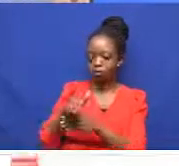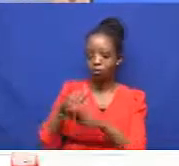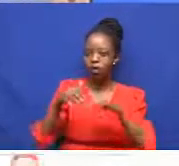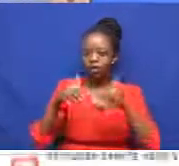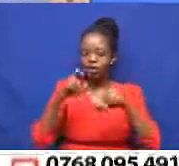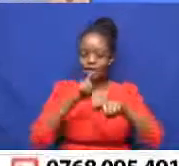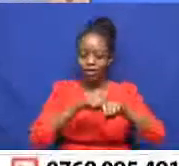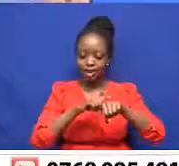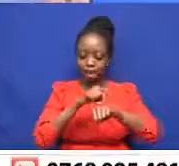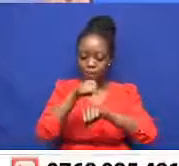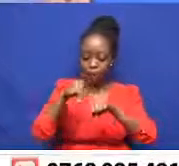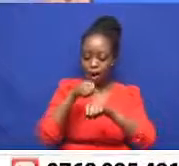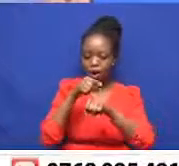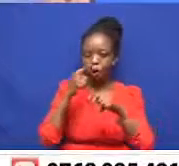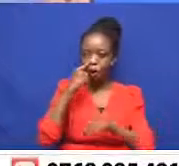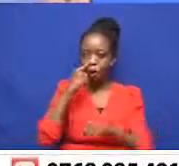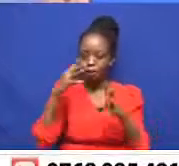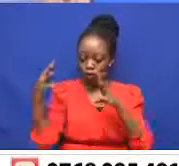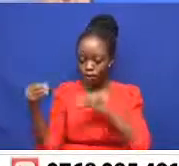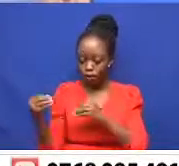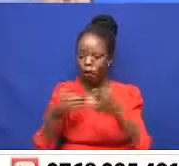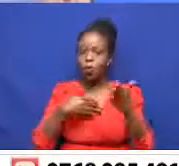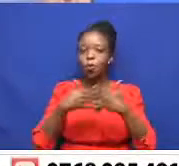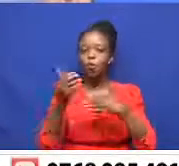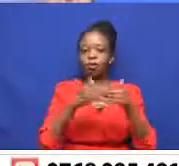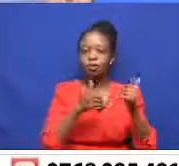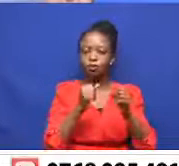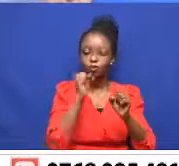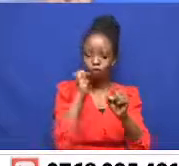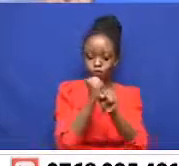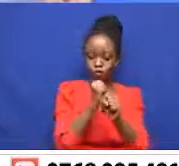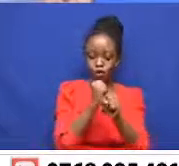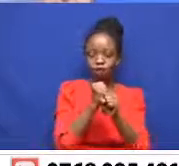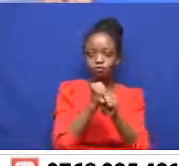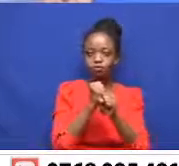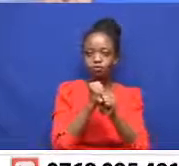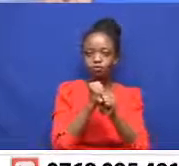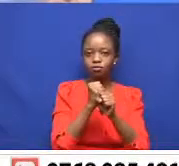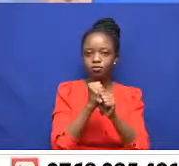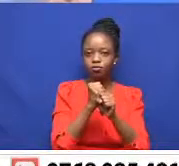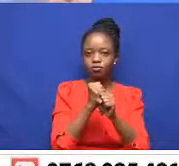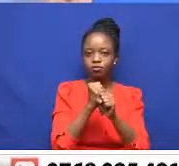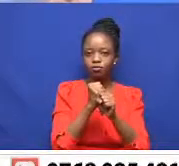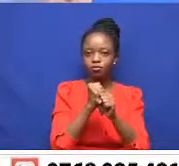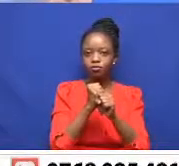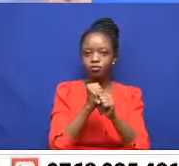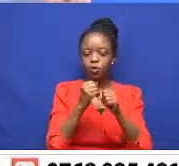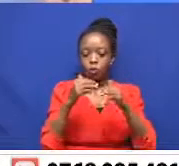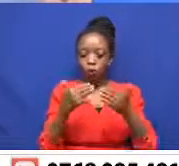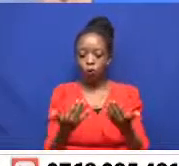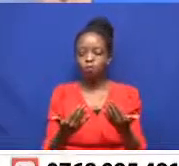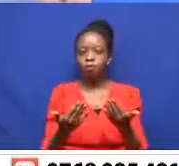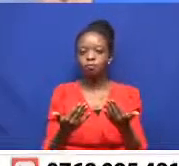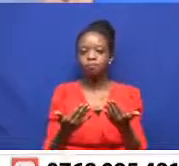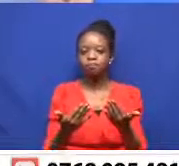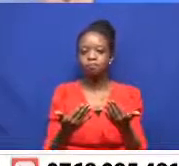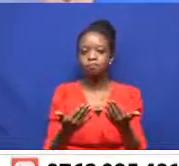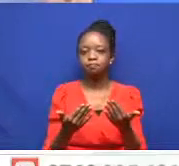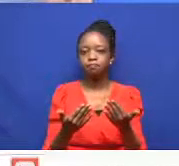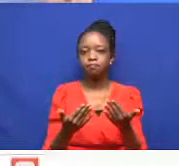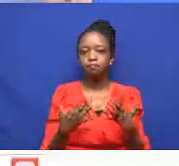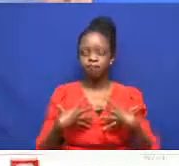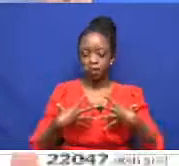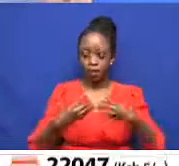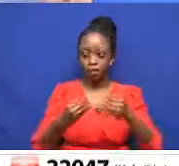after curfew without being an essential worker or who flaunts the